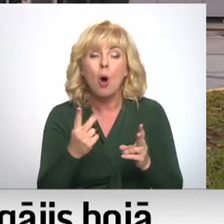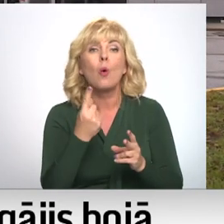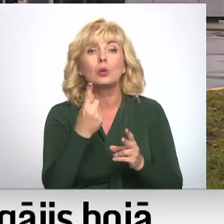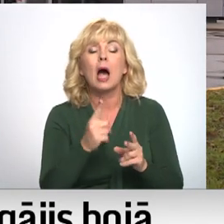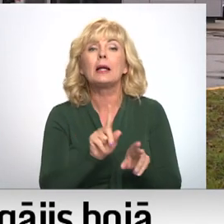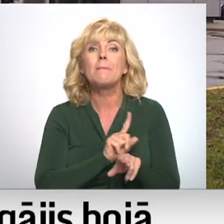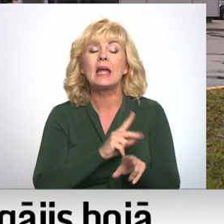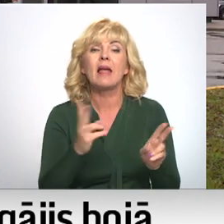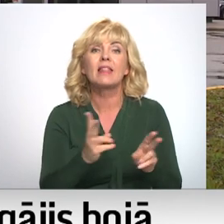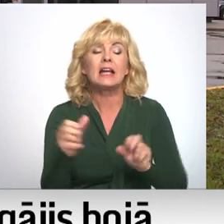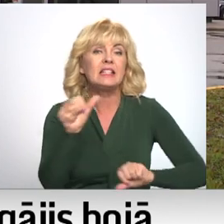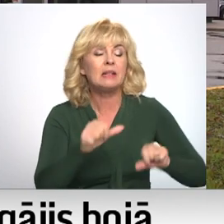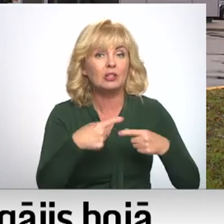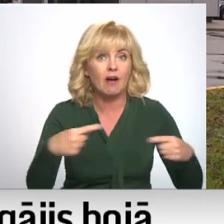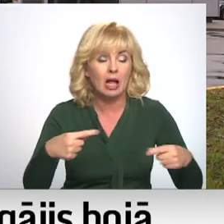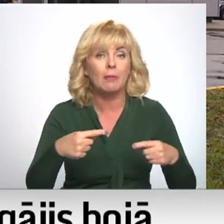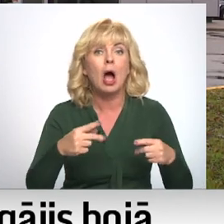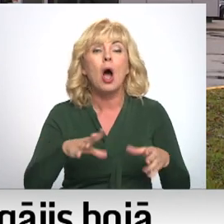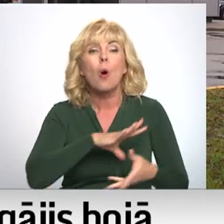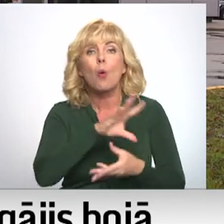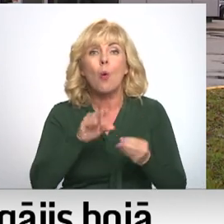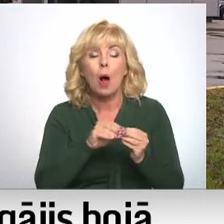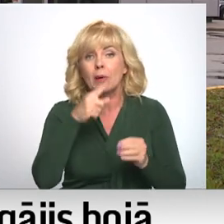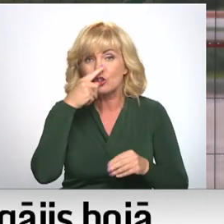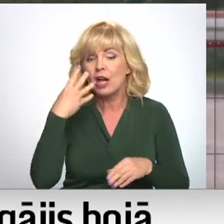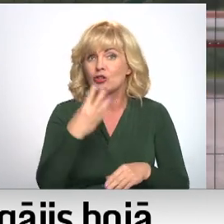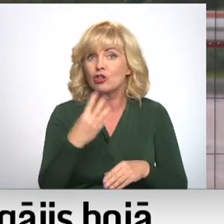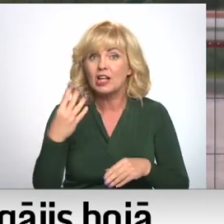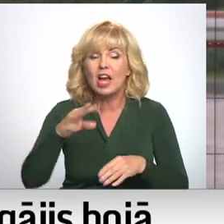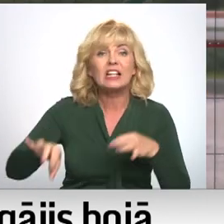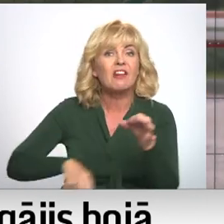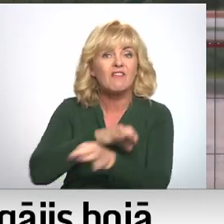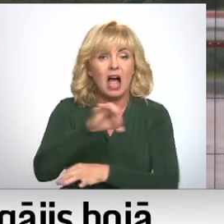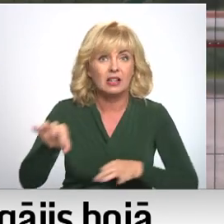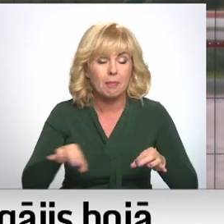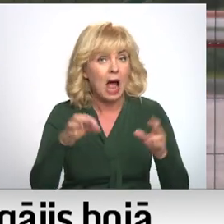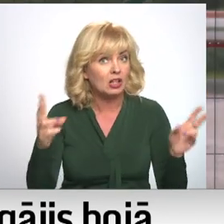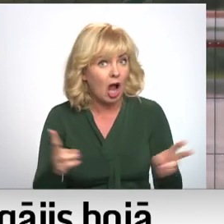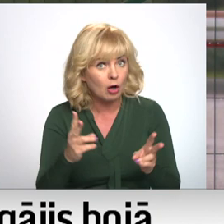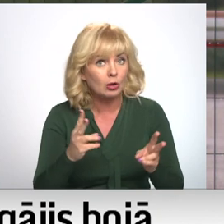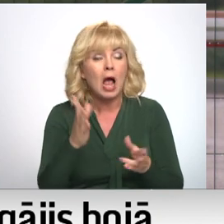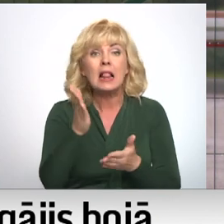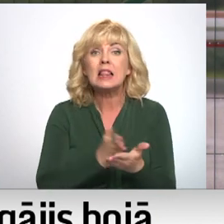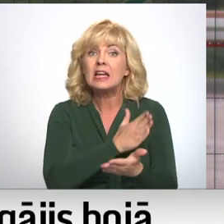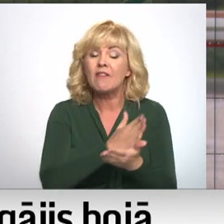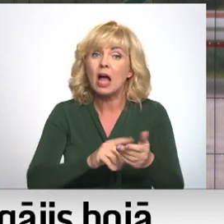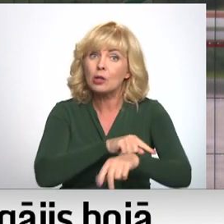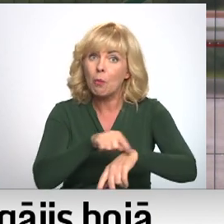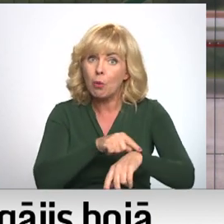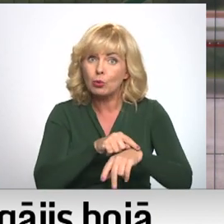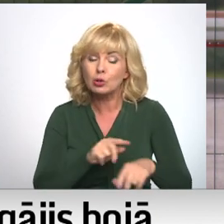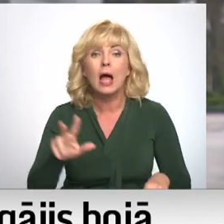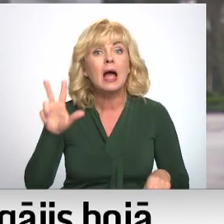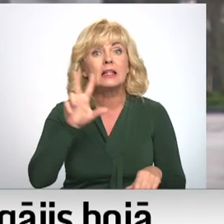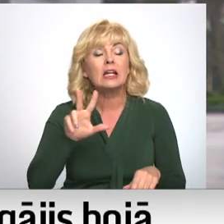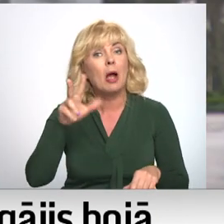vielai. Kopējā degšanas platība bija apmēram 144 kvadrātmetri. Ugunsgrēks tika likvidēts ap pulksten